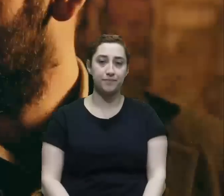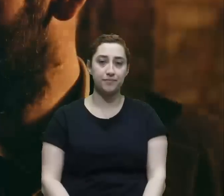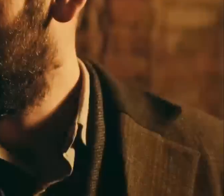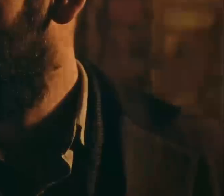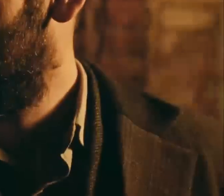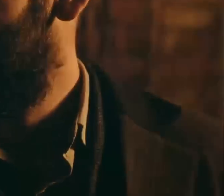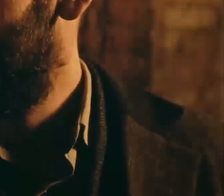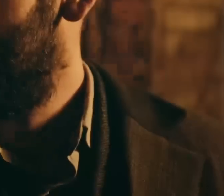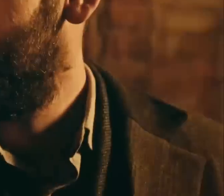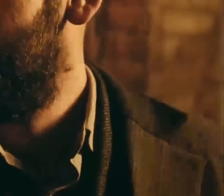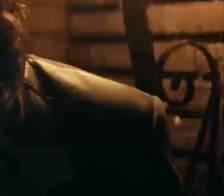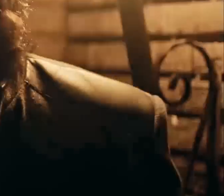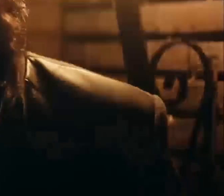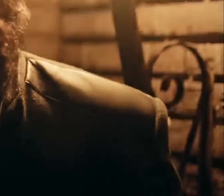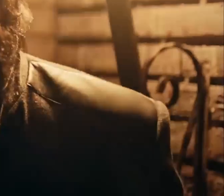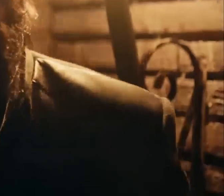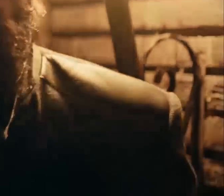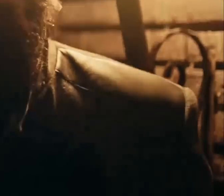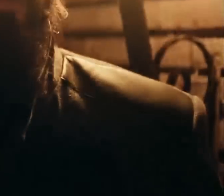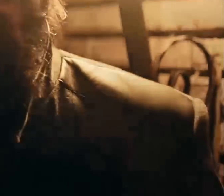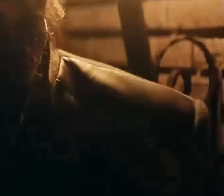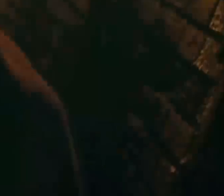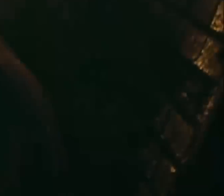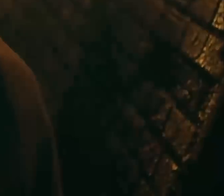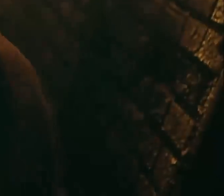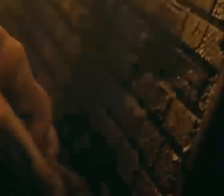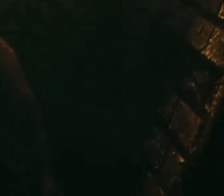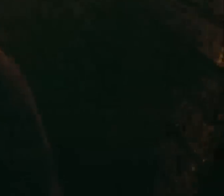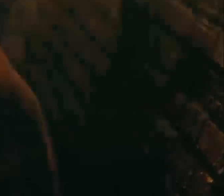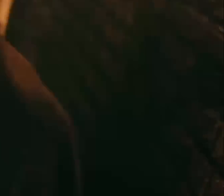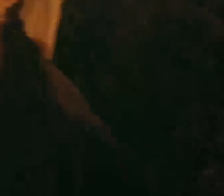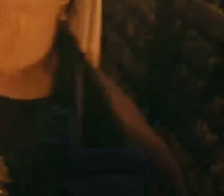göz bandını çıkardı. Ali şaşkınlıkla bakıyor.